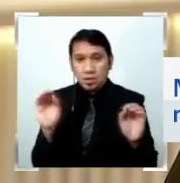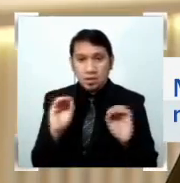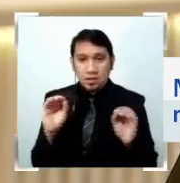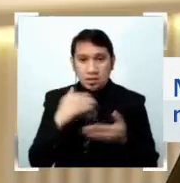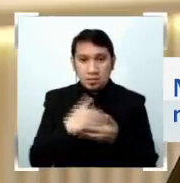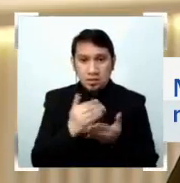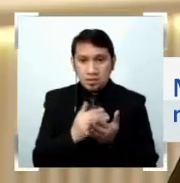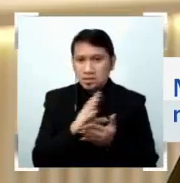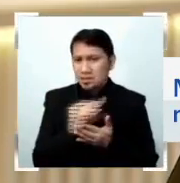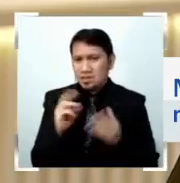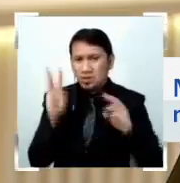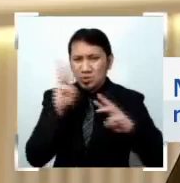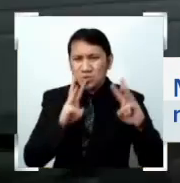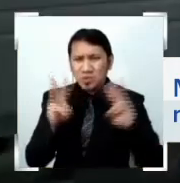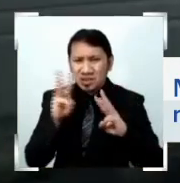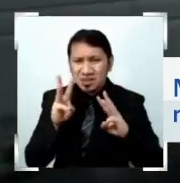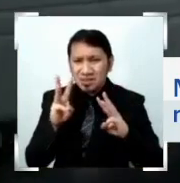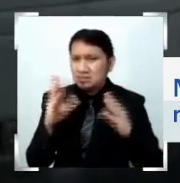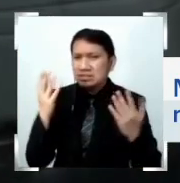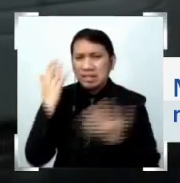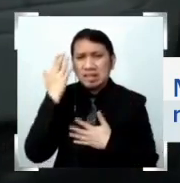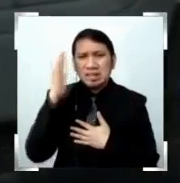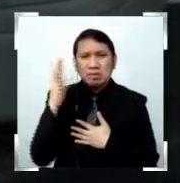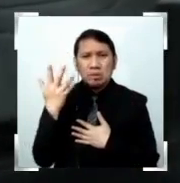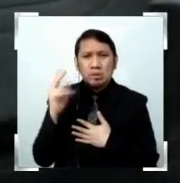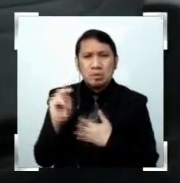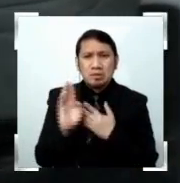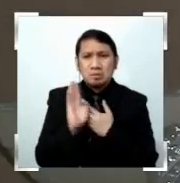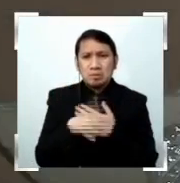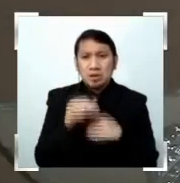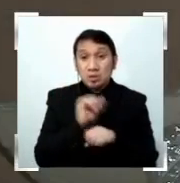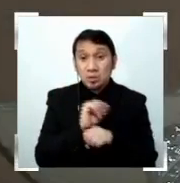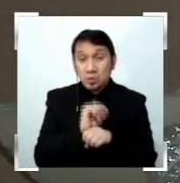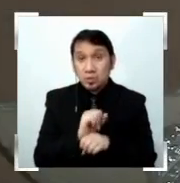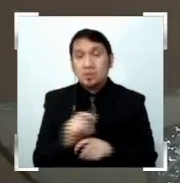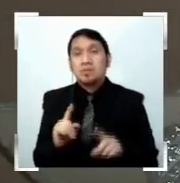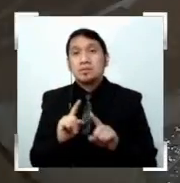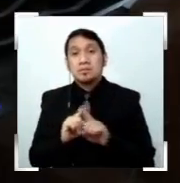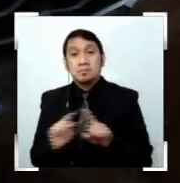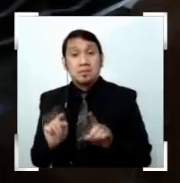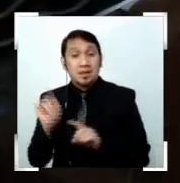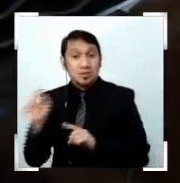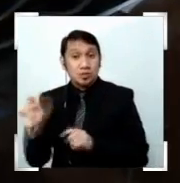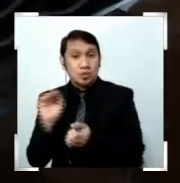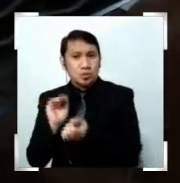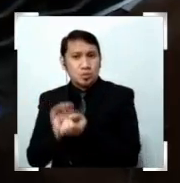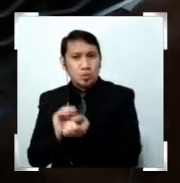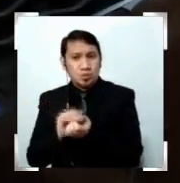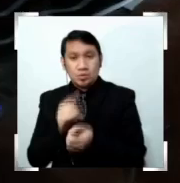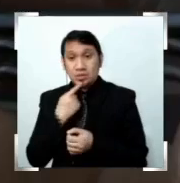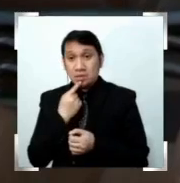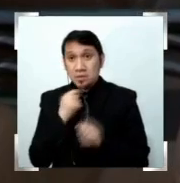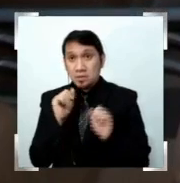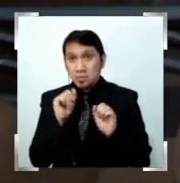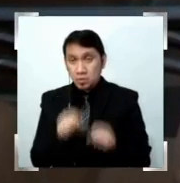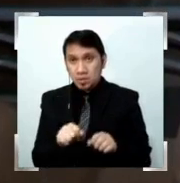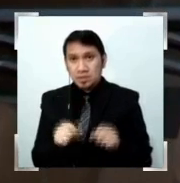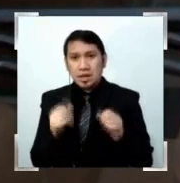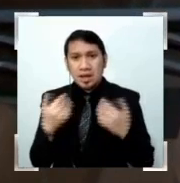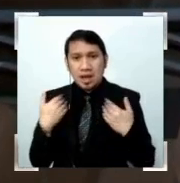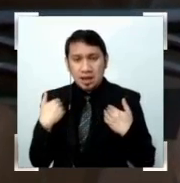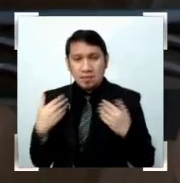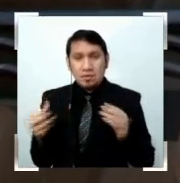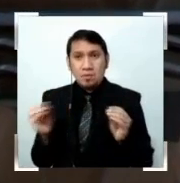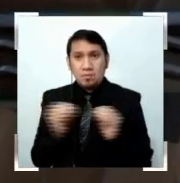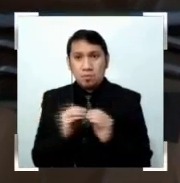kasi hindi namin alam kung kailan talaga. Pero sabi ni Health Reform Advocate Dr. Tony Lechon, posibleng mas mataas ang chance na magka-COVID sa